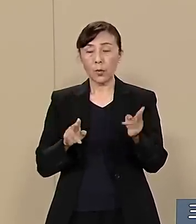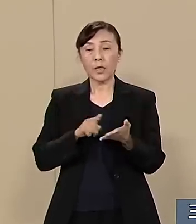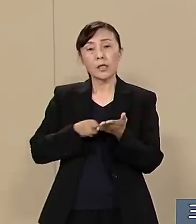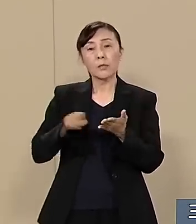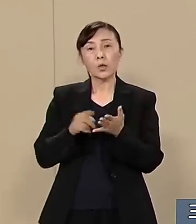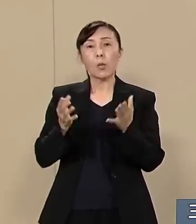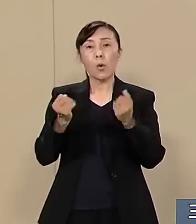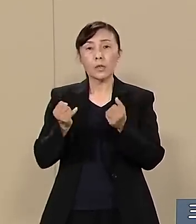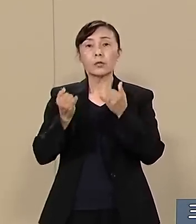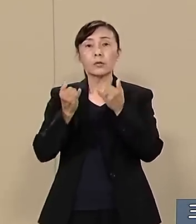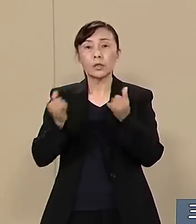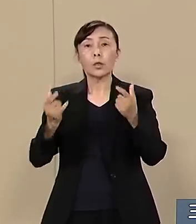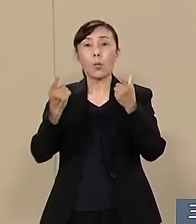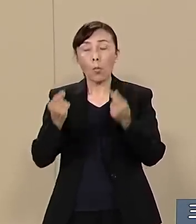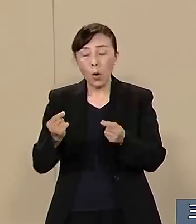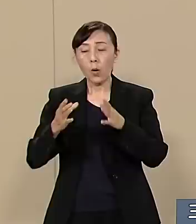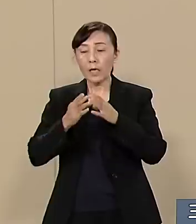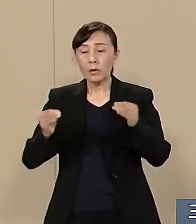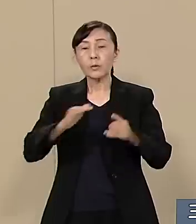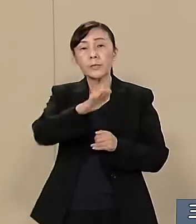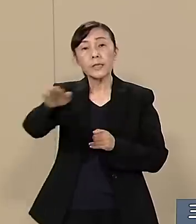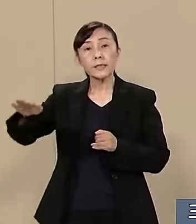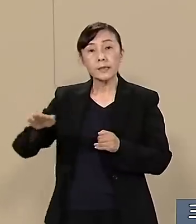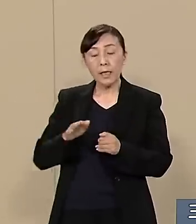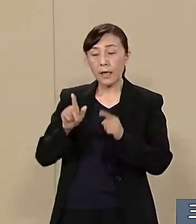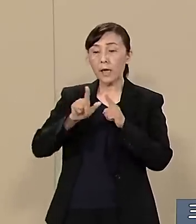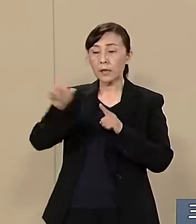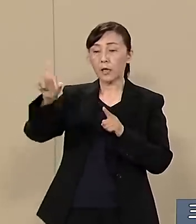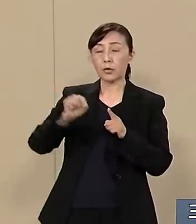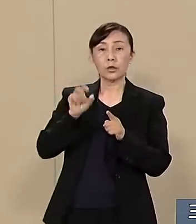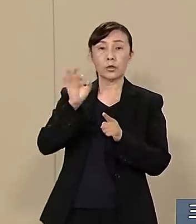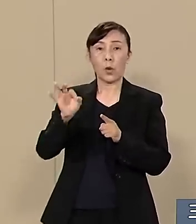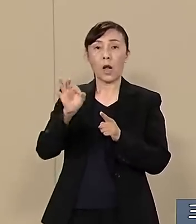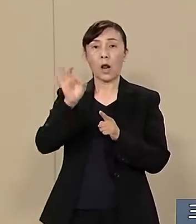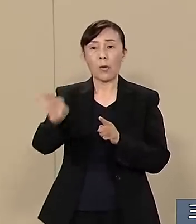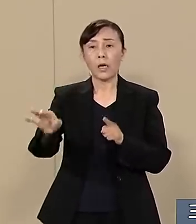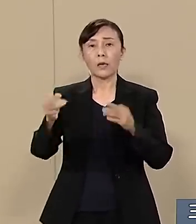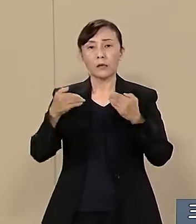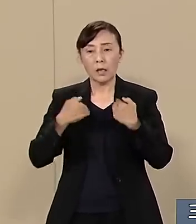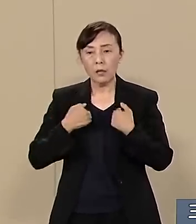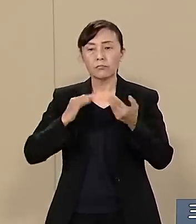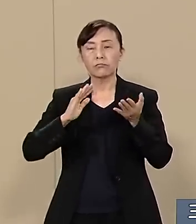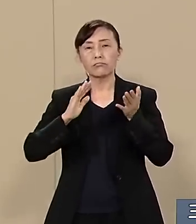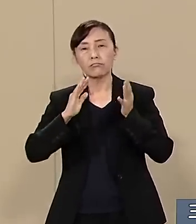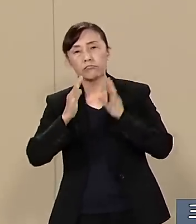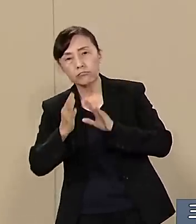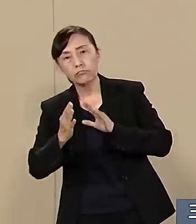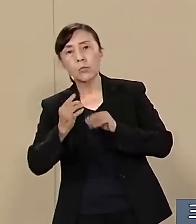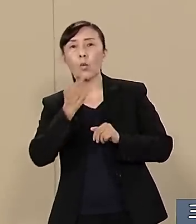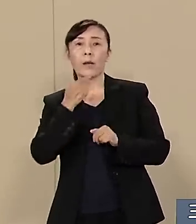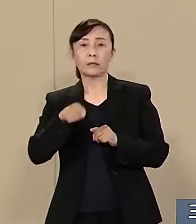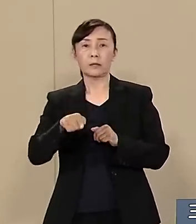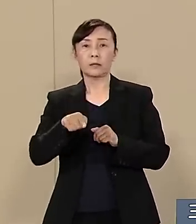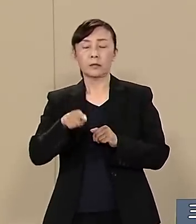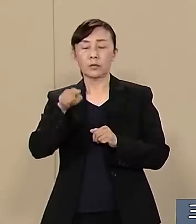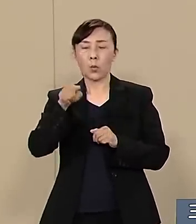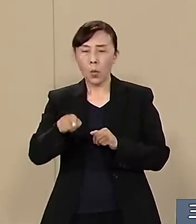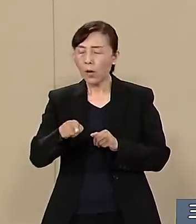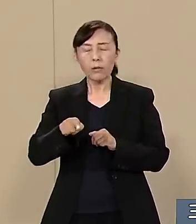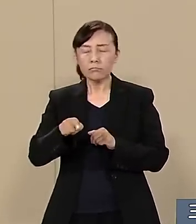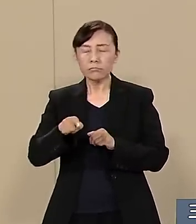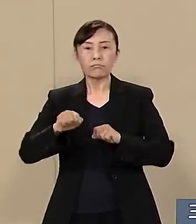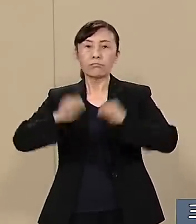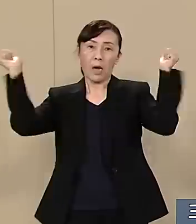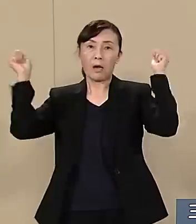てるだけで日本国民全員が nhk の受信料払わなければならなくなるような流れですこんな罰当たりなこと